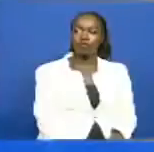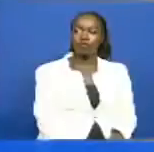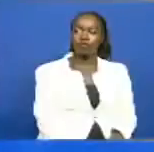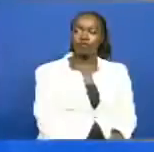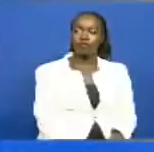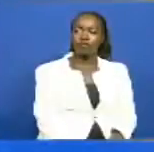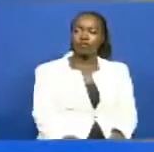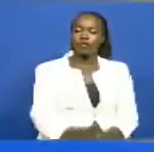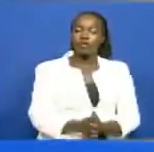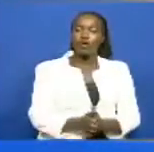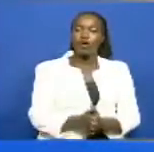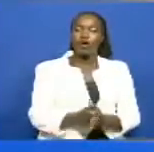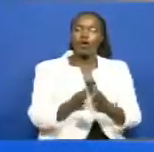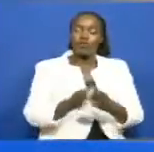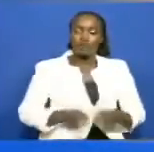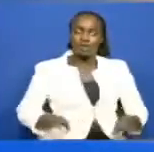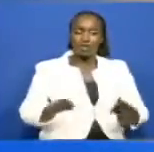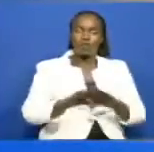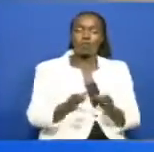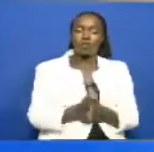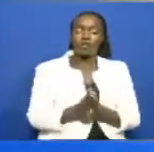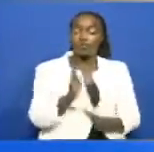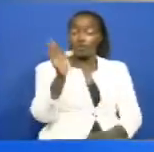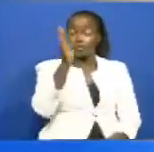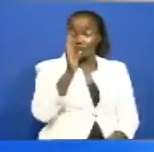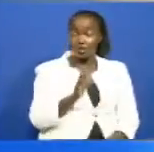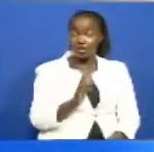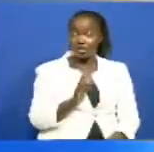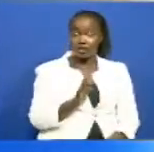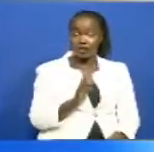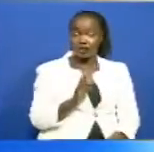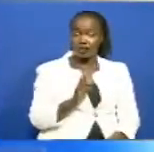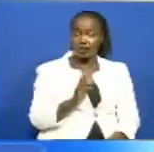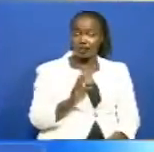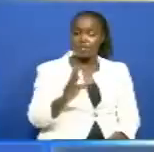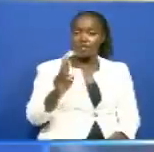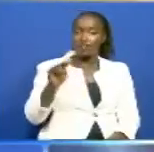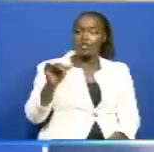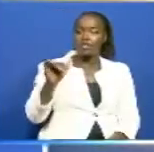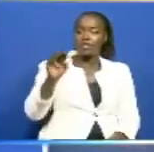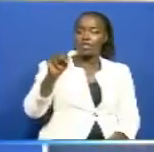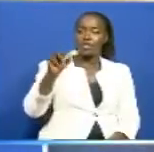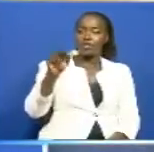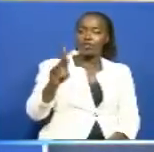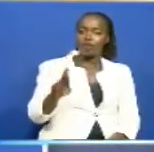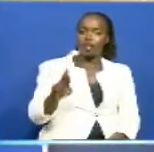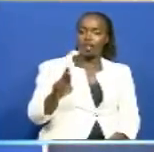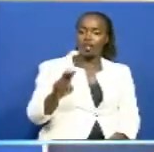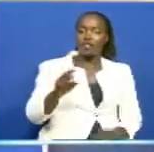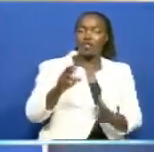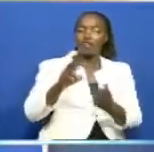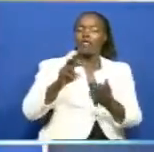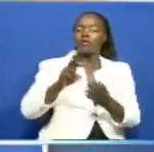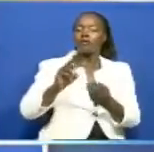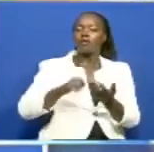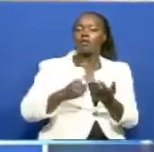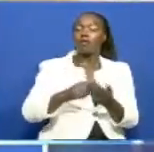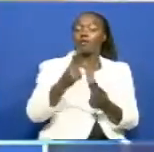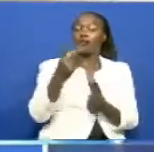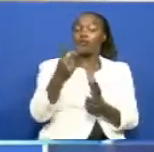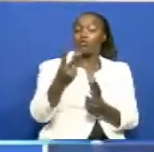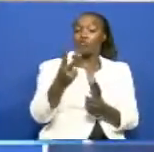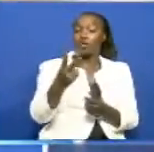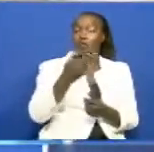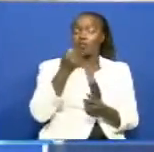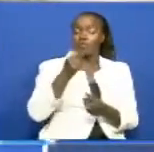Na sasa tudunde viwanjani. Mshambulizi wa Brazil Neymar alichupa hadi nafasi ya pili kwenye orodha ya wafungaji bora nyuma ya Pele baada ya